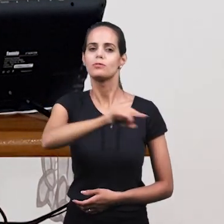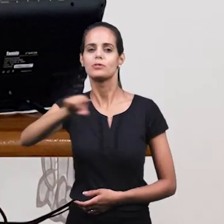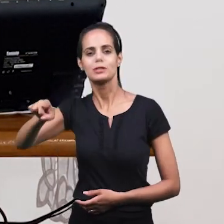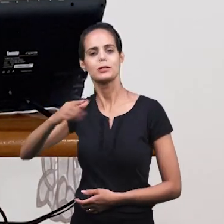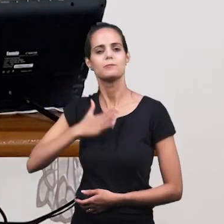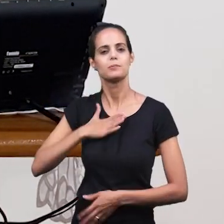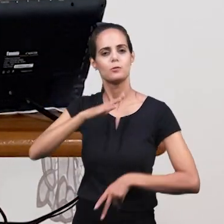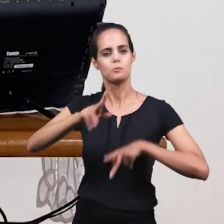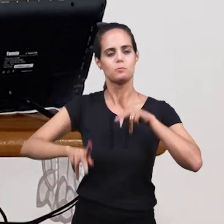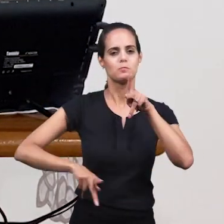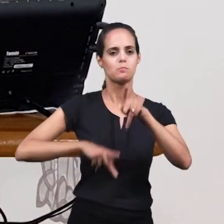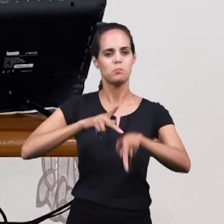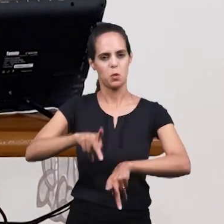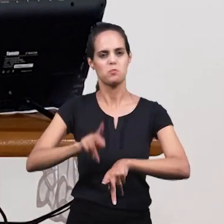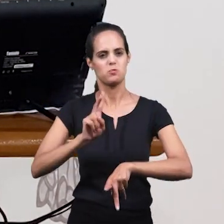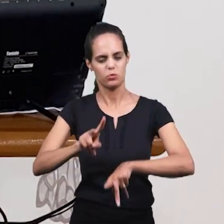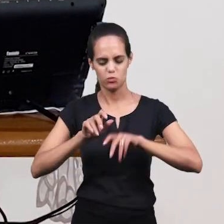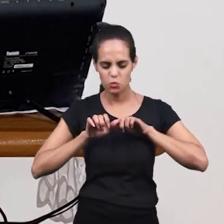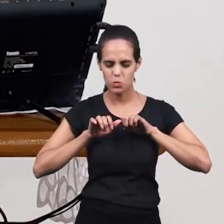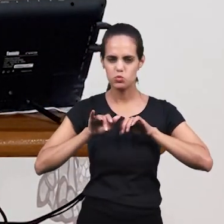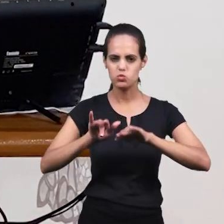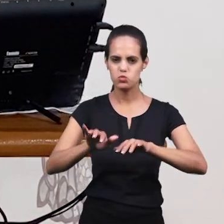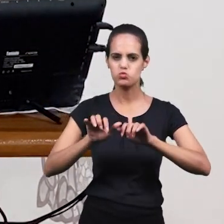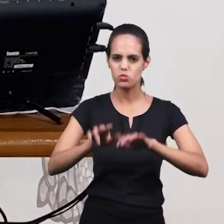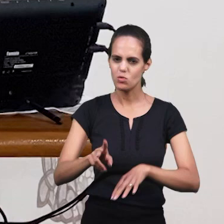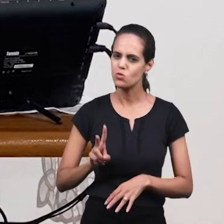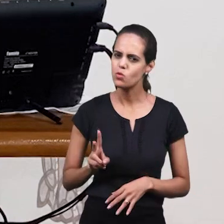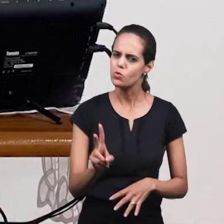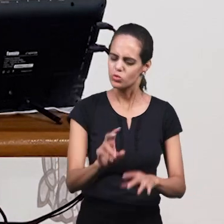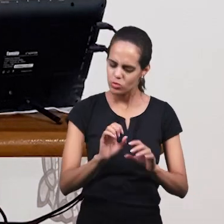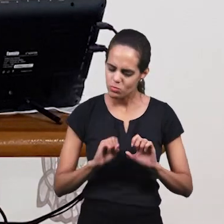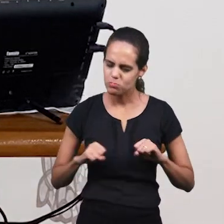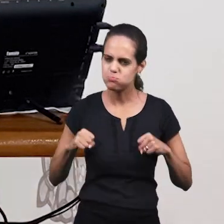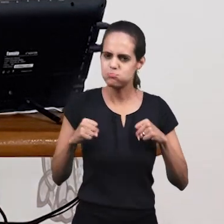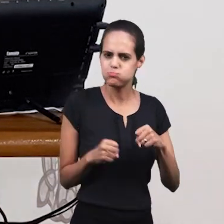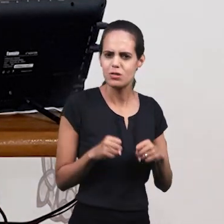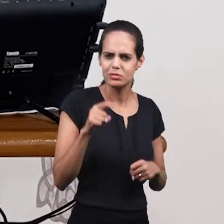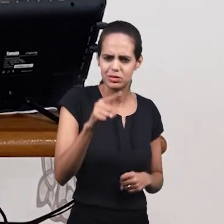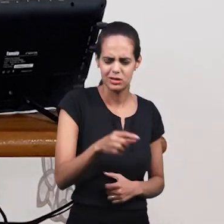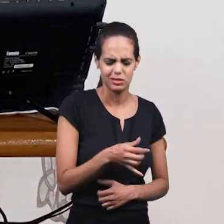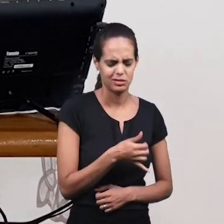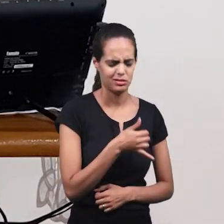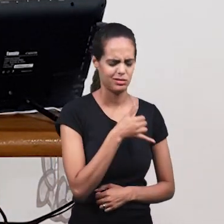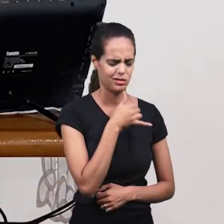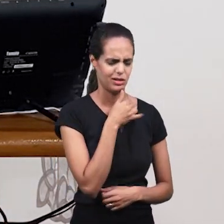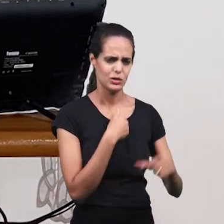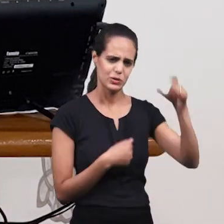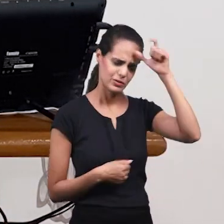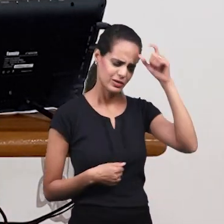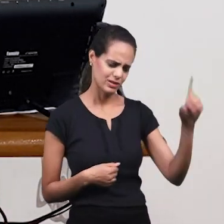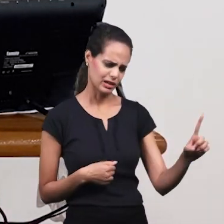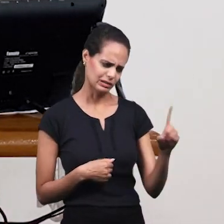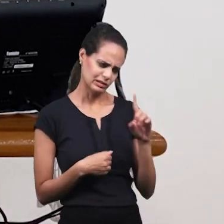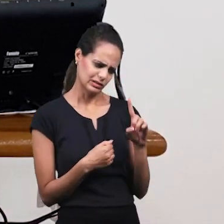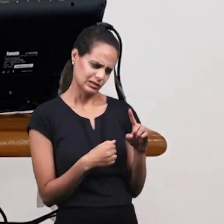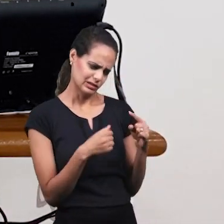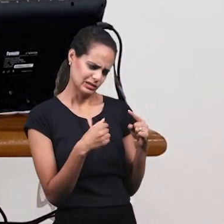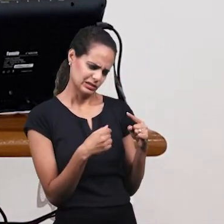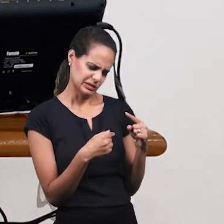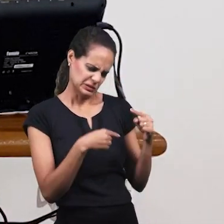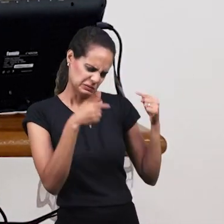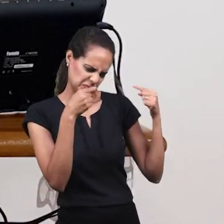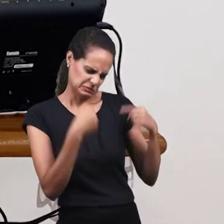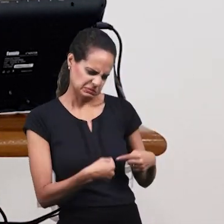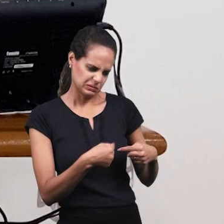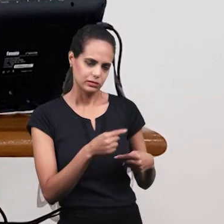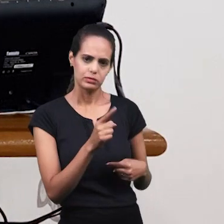les persécutions, les menaces que l'adversaire il fait. Nous allons vaincre au nom du Seigneur Jésus. Dieu nous donnera la victoire.